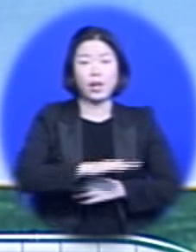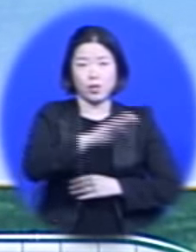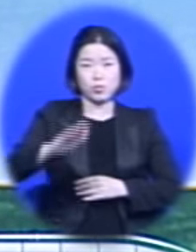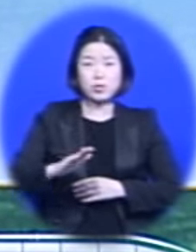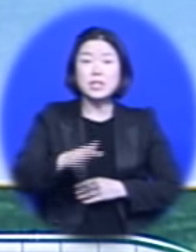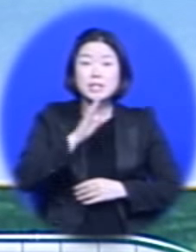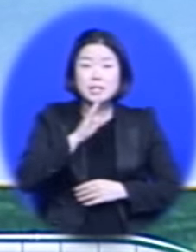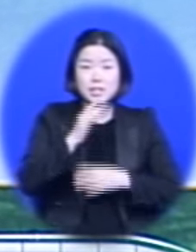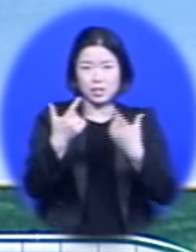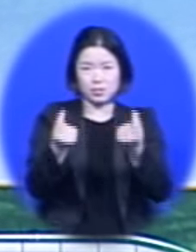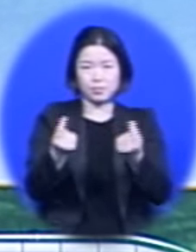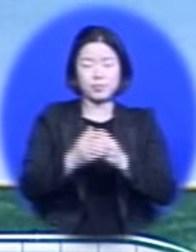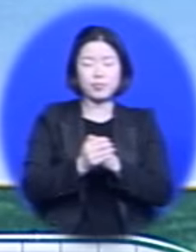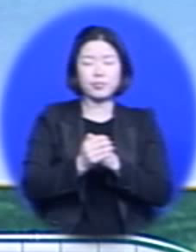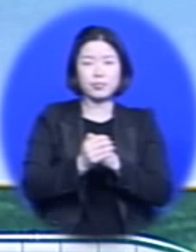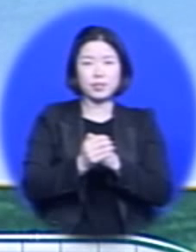우리야말로 진짜 그렇습니다.